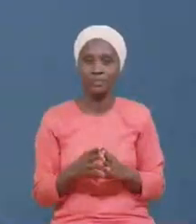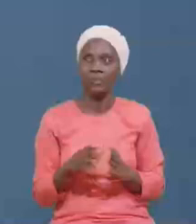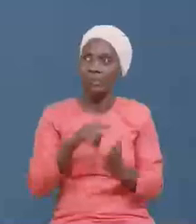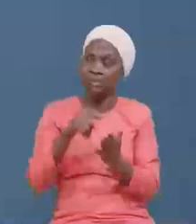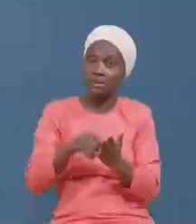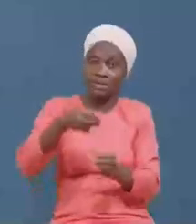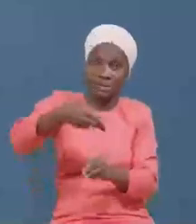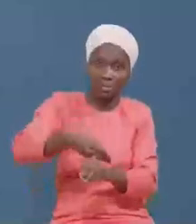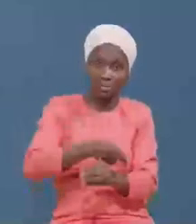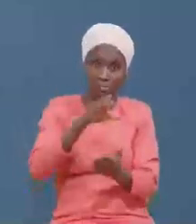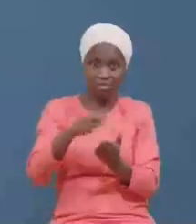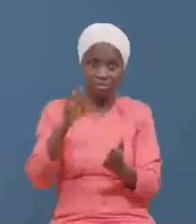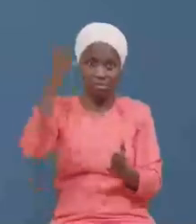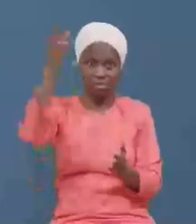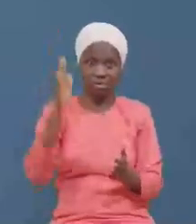Dieu